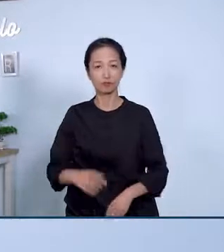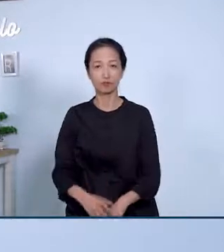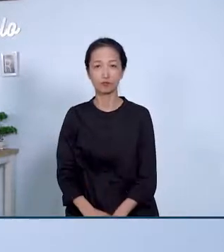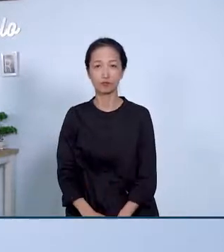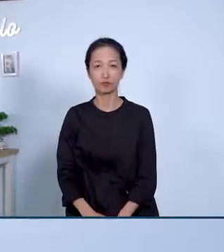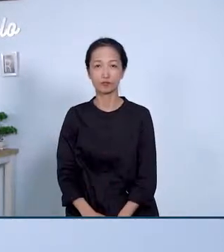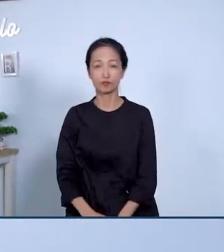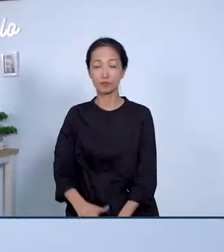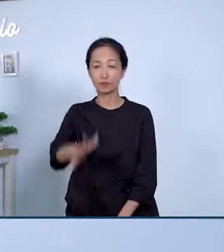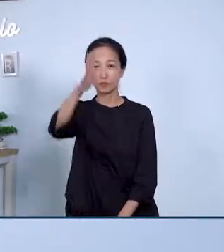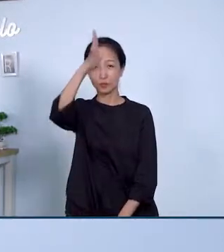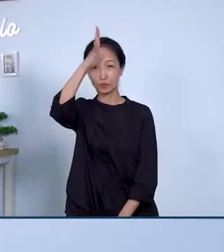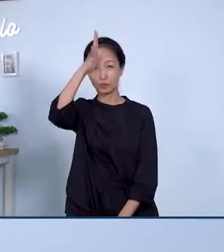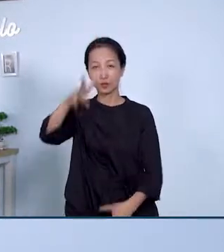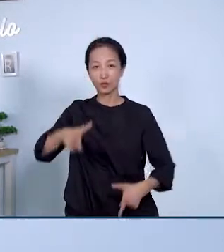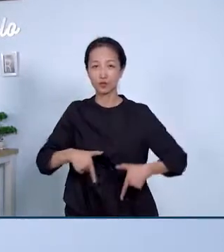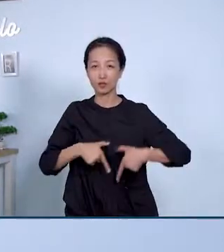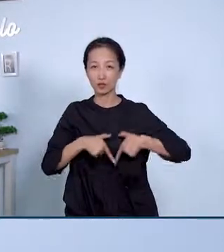冠心病、